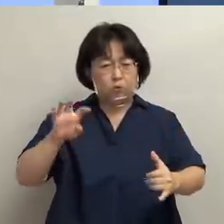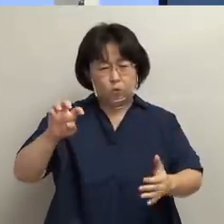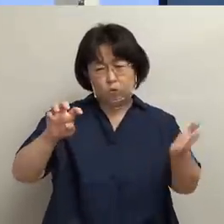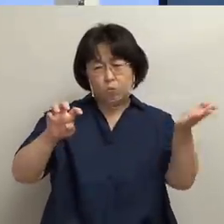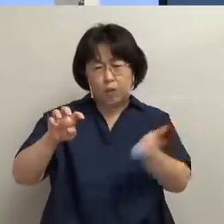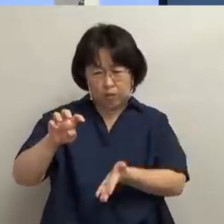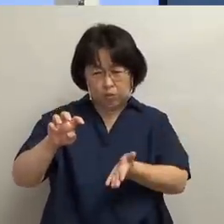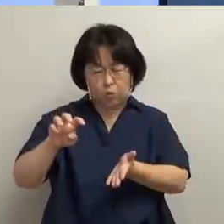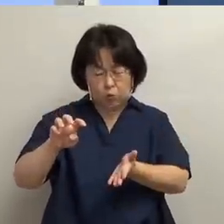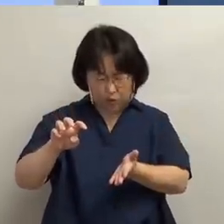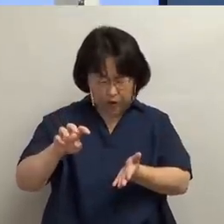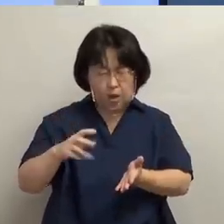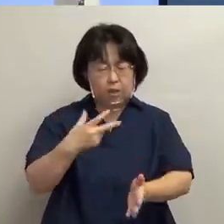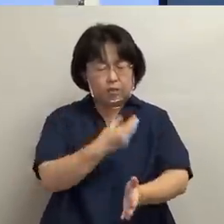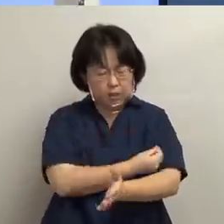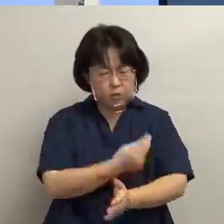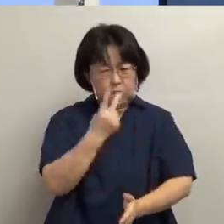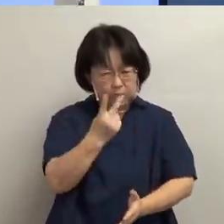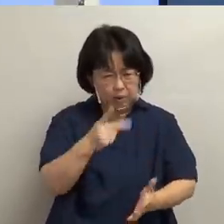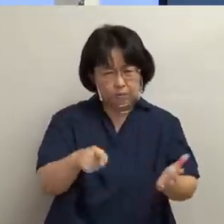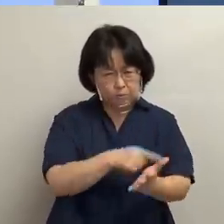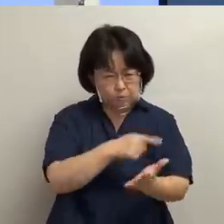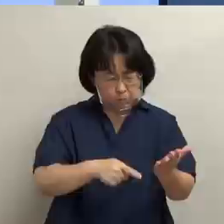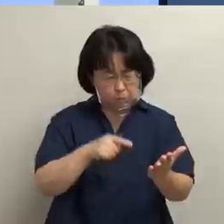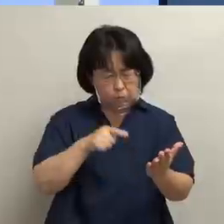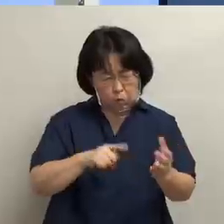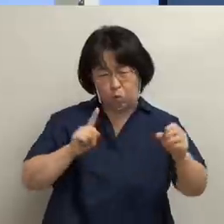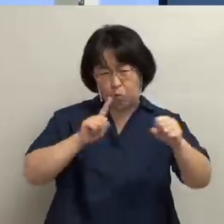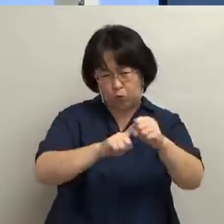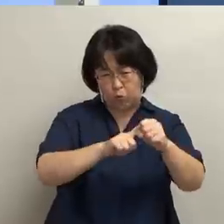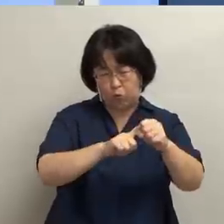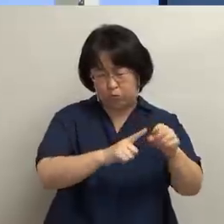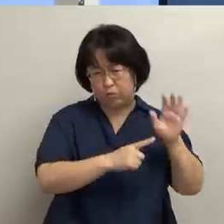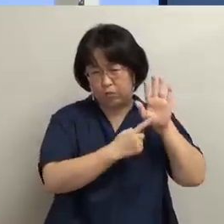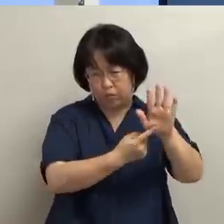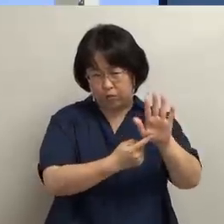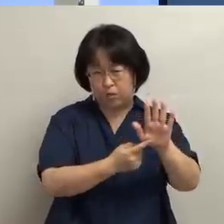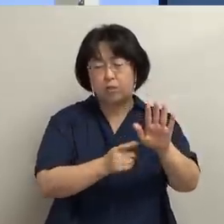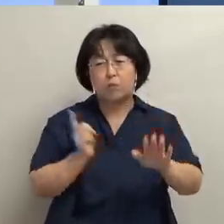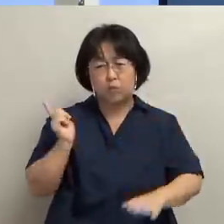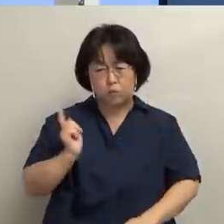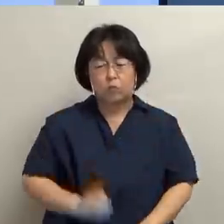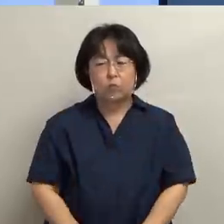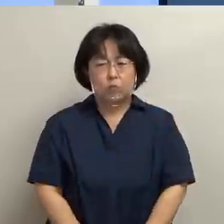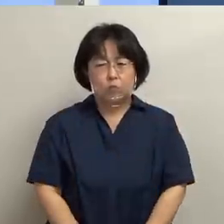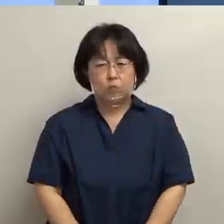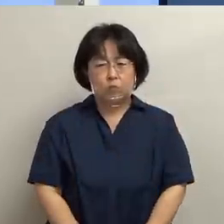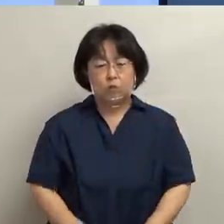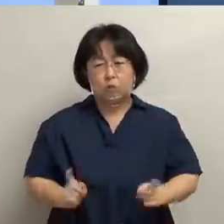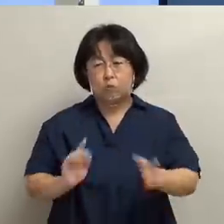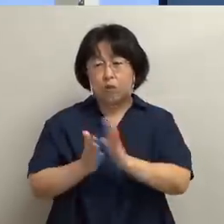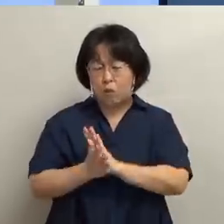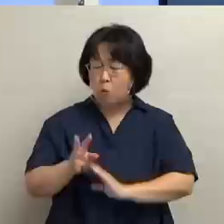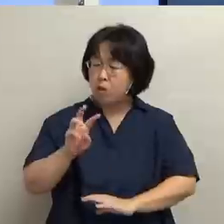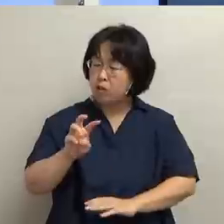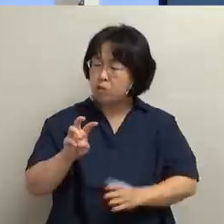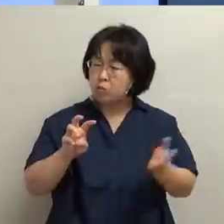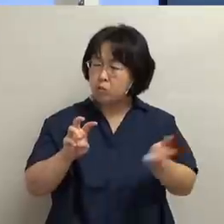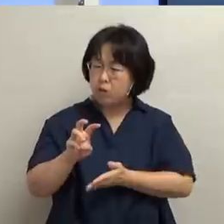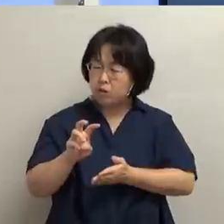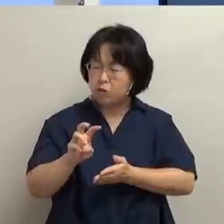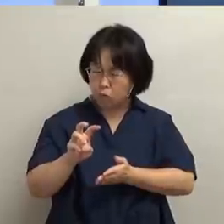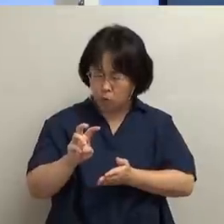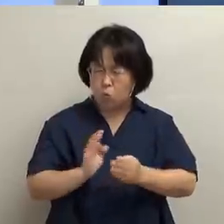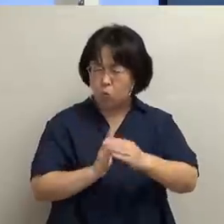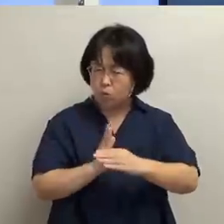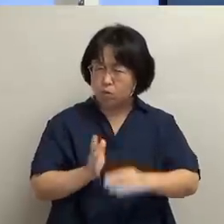目標に考えておられます本件は現状まだ30%超えたところですけども特に若い